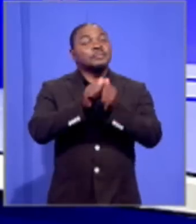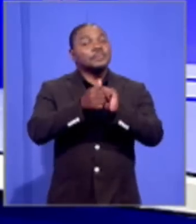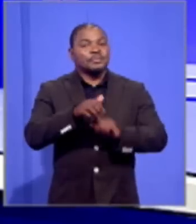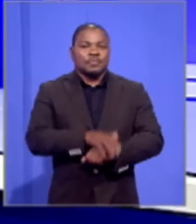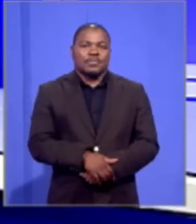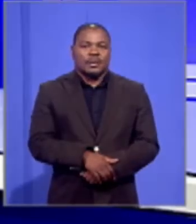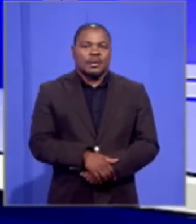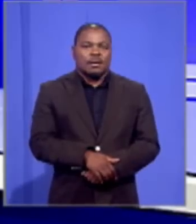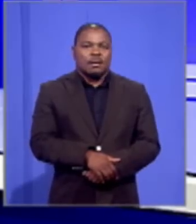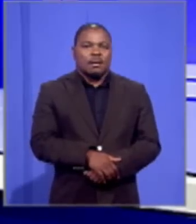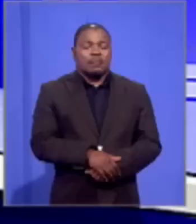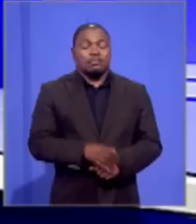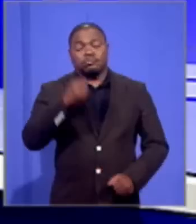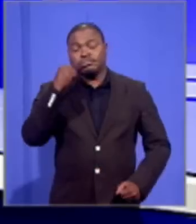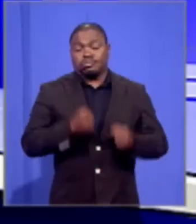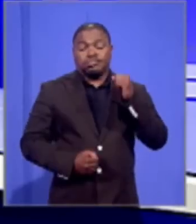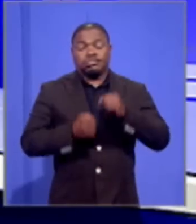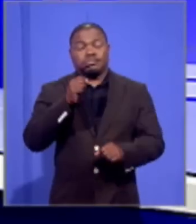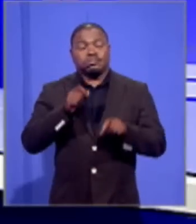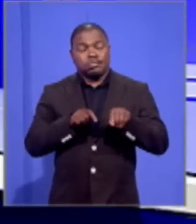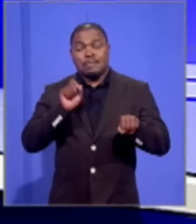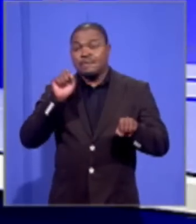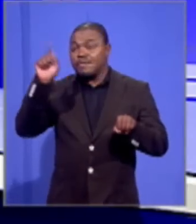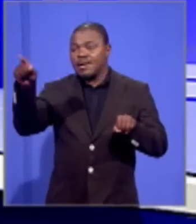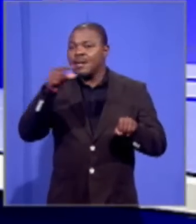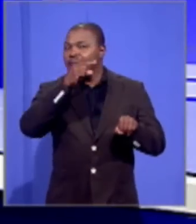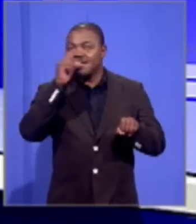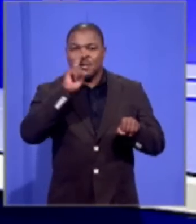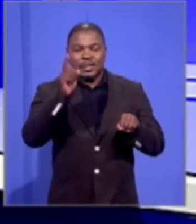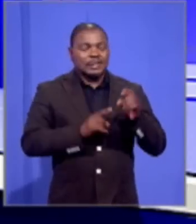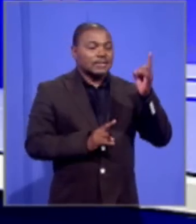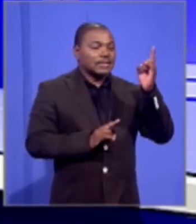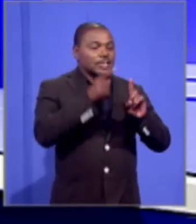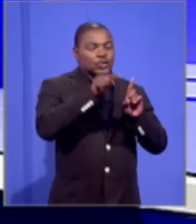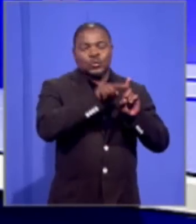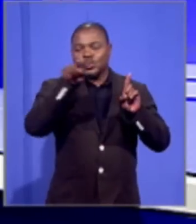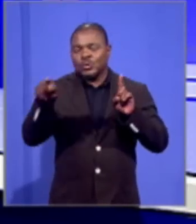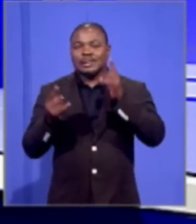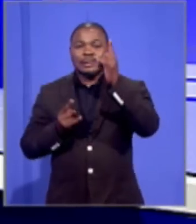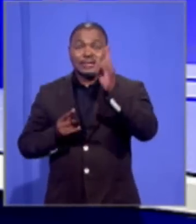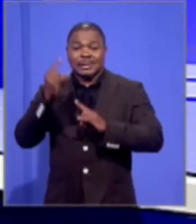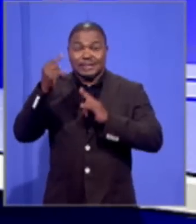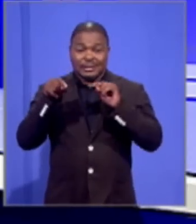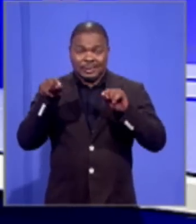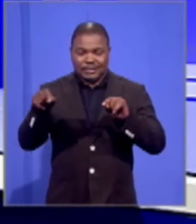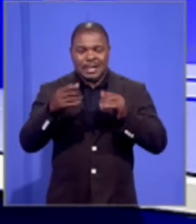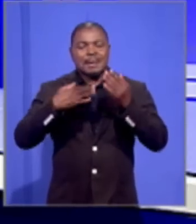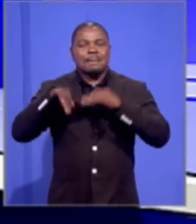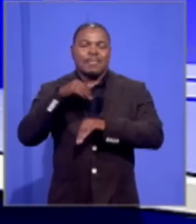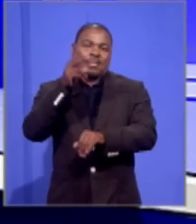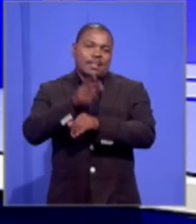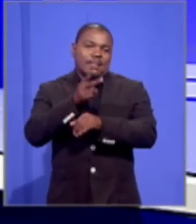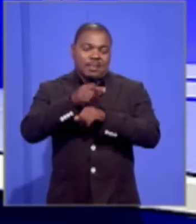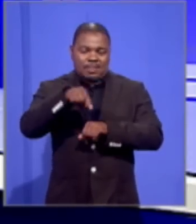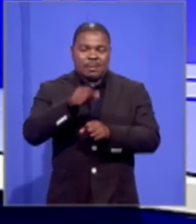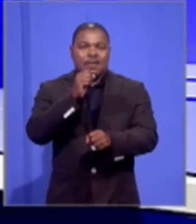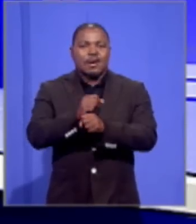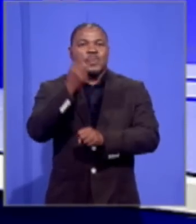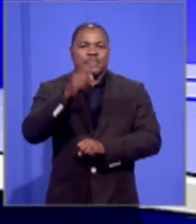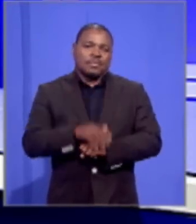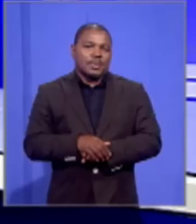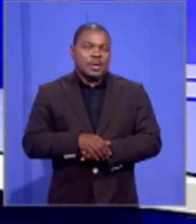Dipapading lebelo la monabo o motelele la go bitšwa City to City Ultra Marathon e tla boa gape mebileng ya